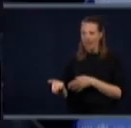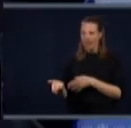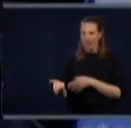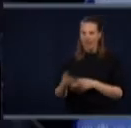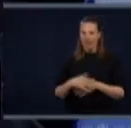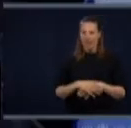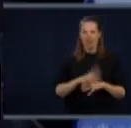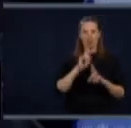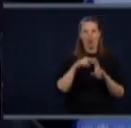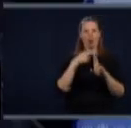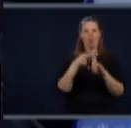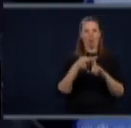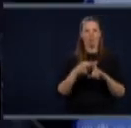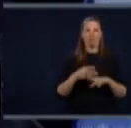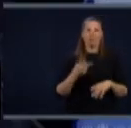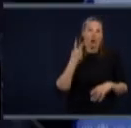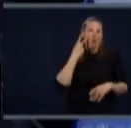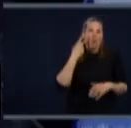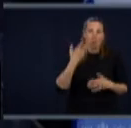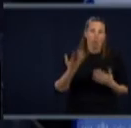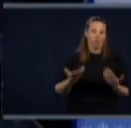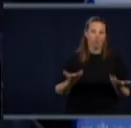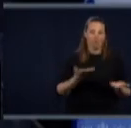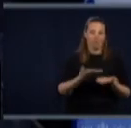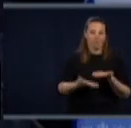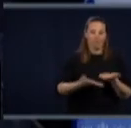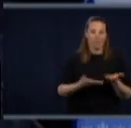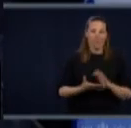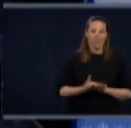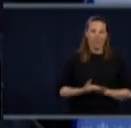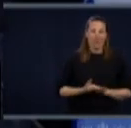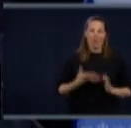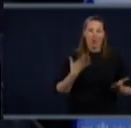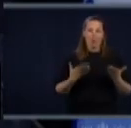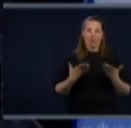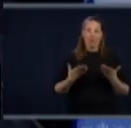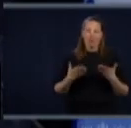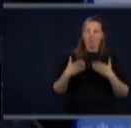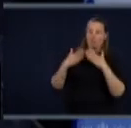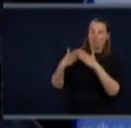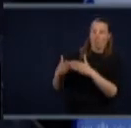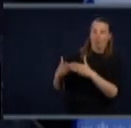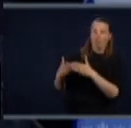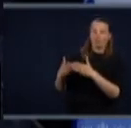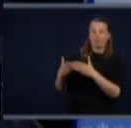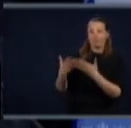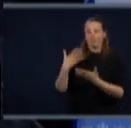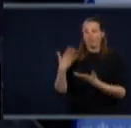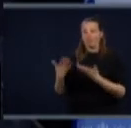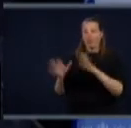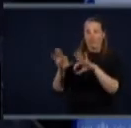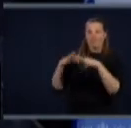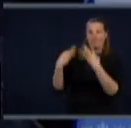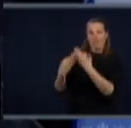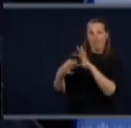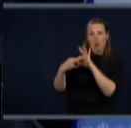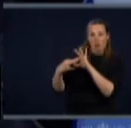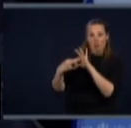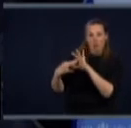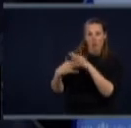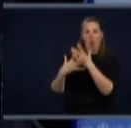On verra. Il y aura toujours moyen, je pense, d'avoir la collaboration de la famille